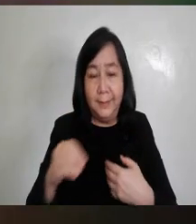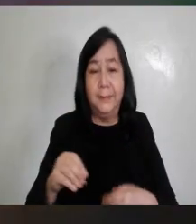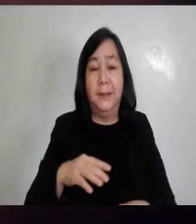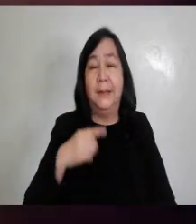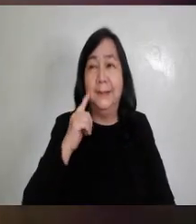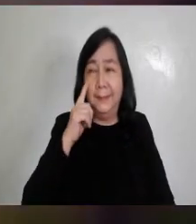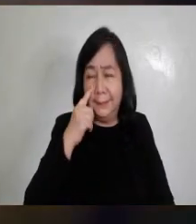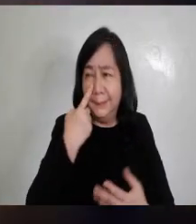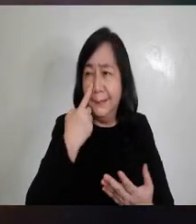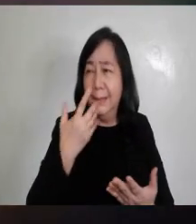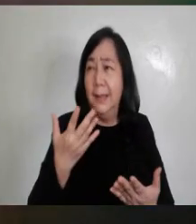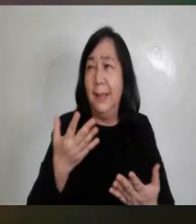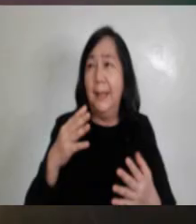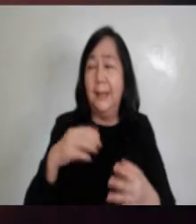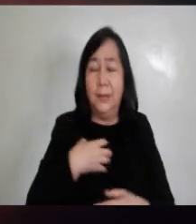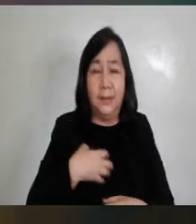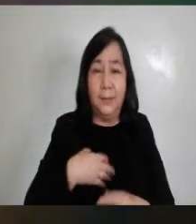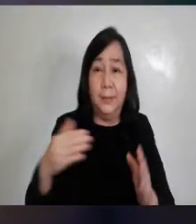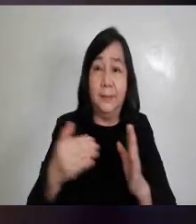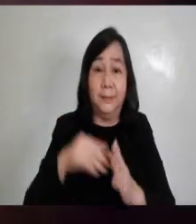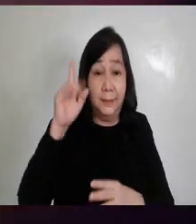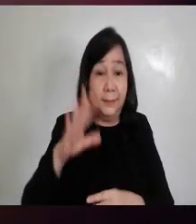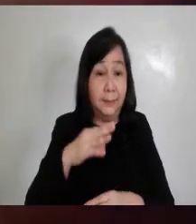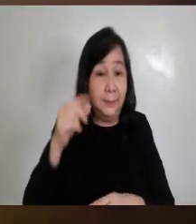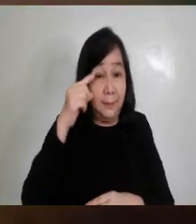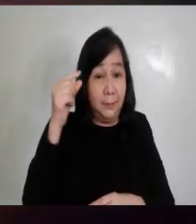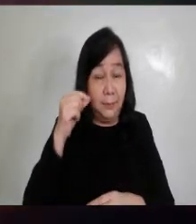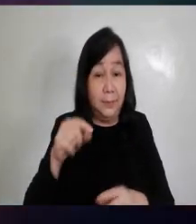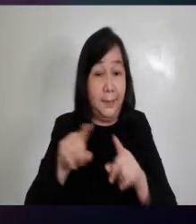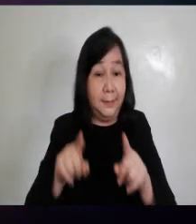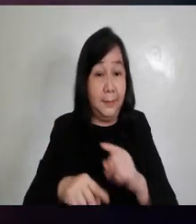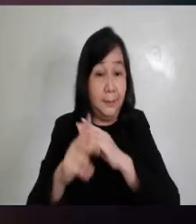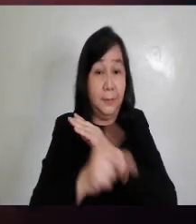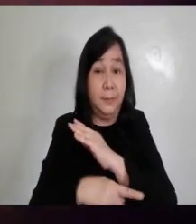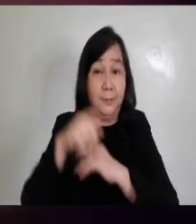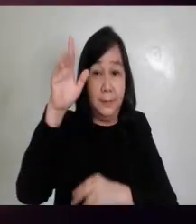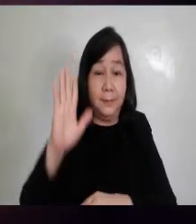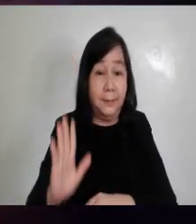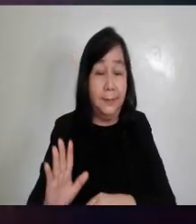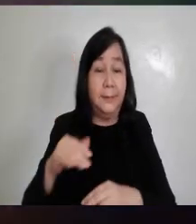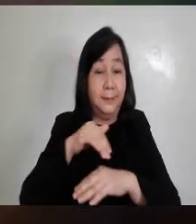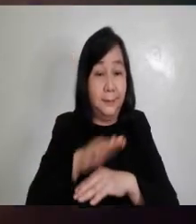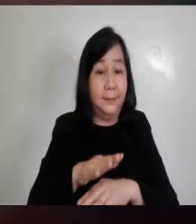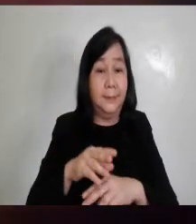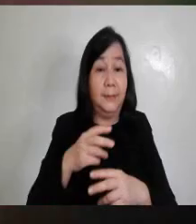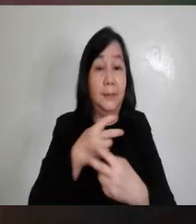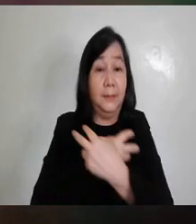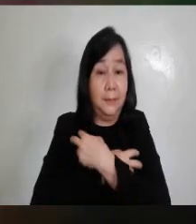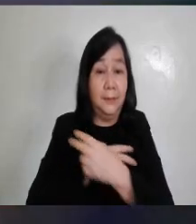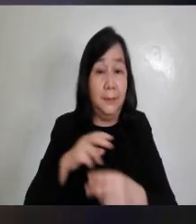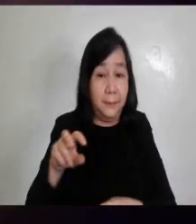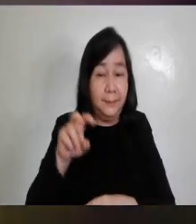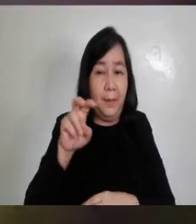pagkainip ay nagreklamo laban sa Diyos at kay Moises. Bilang parusa, pinadalhan sila ng Diyos ng makamandag na ahas.